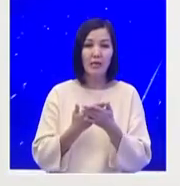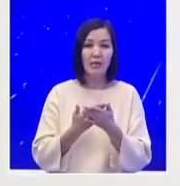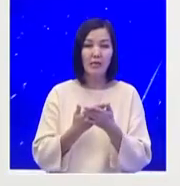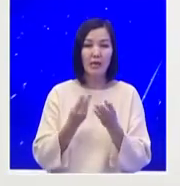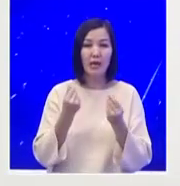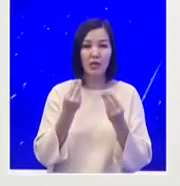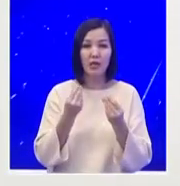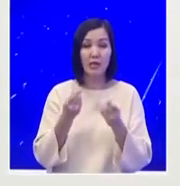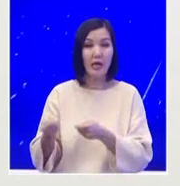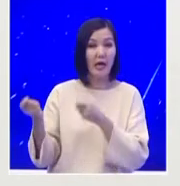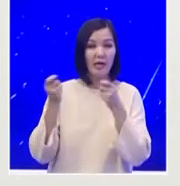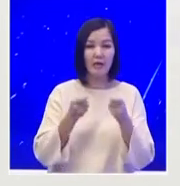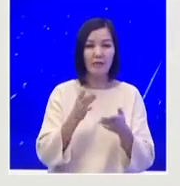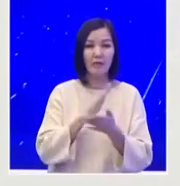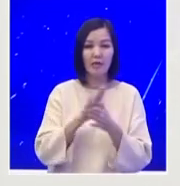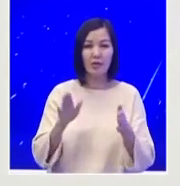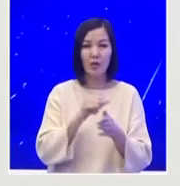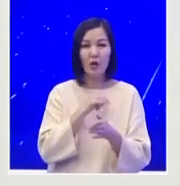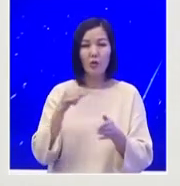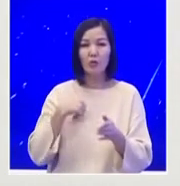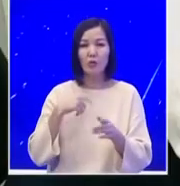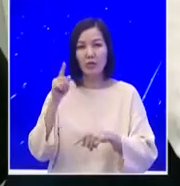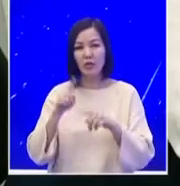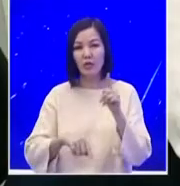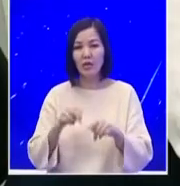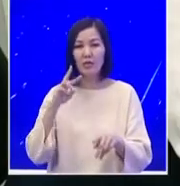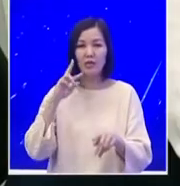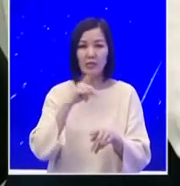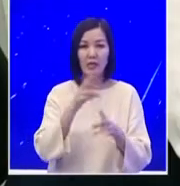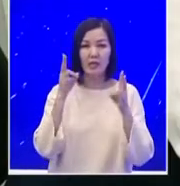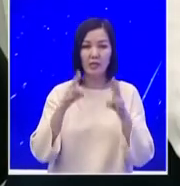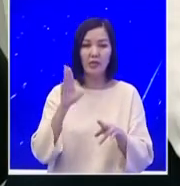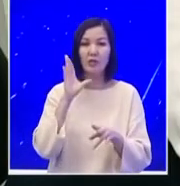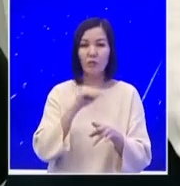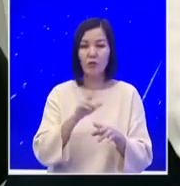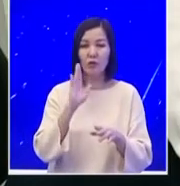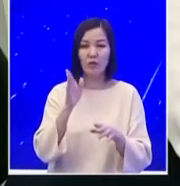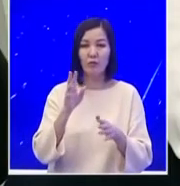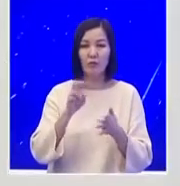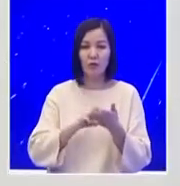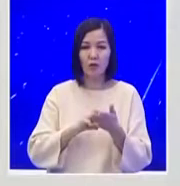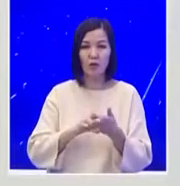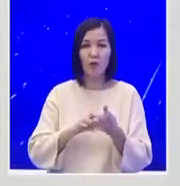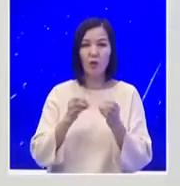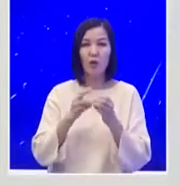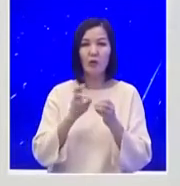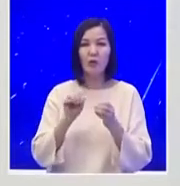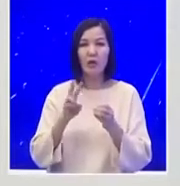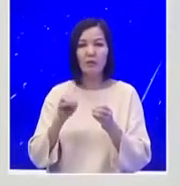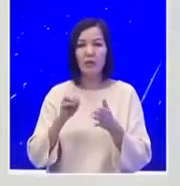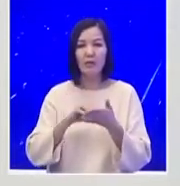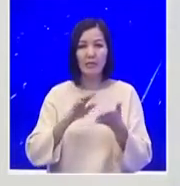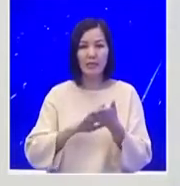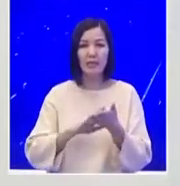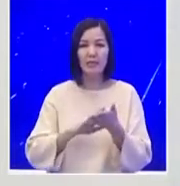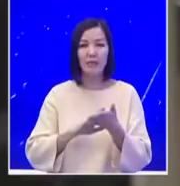белгіленген соманы әкелмеген жағдайда өзін және жақындарына зиян келтіреміз деп қорқытқан. Оқиға 12 ақпанда тіркеліпті.